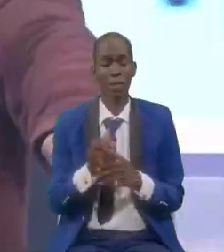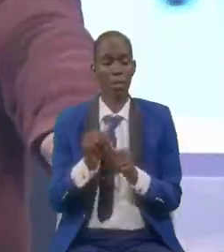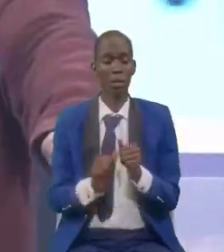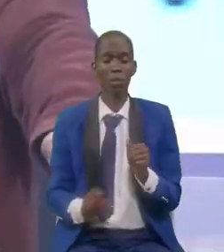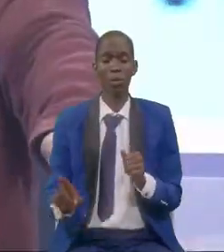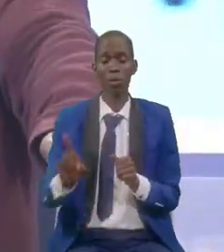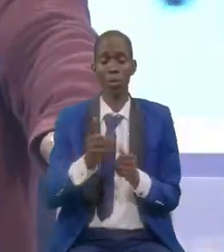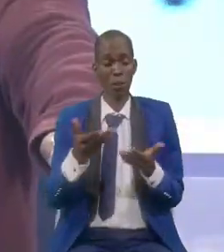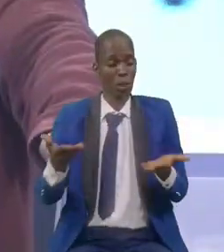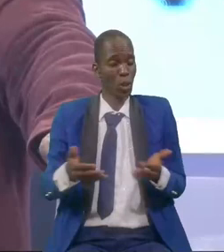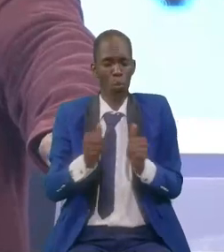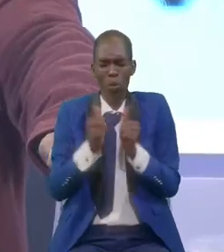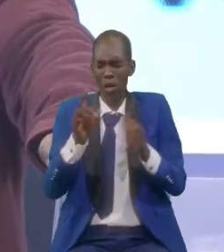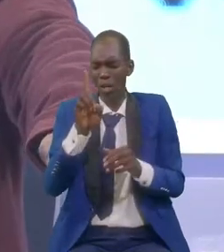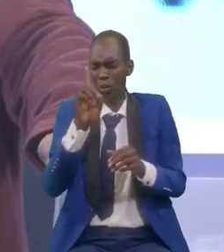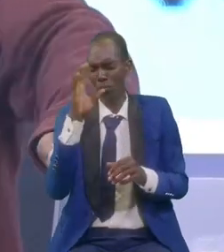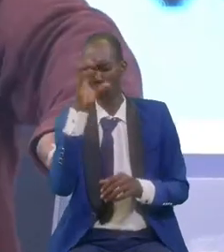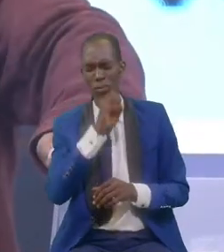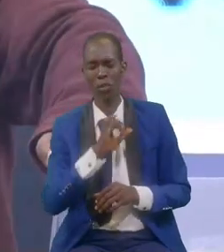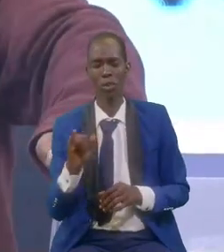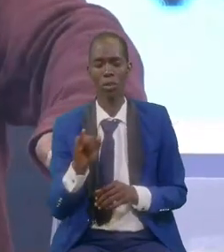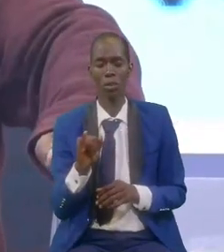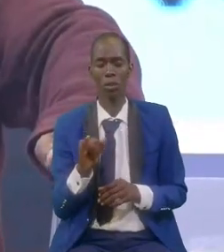Tout le monde, sans exception,